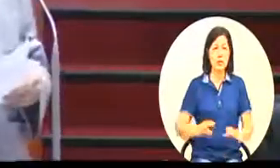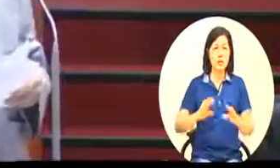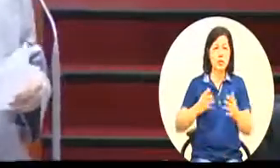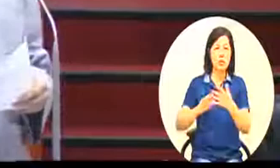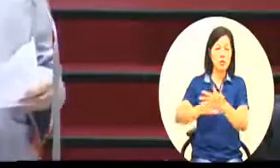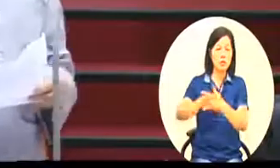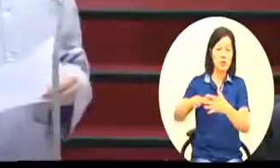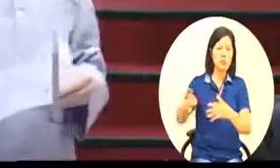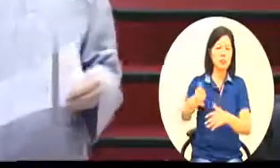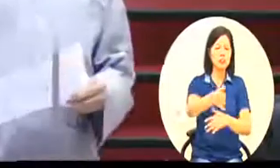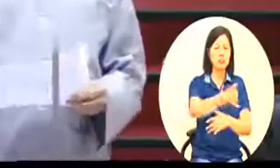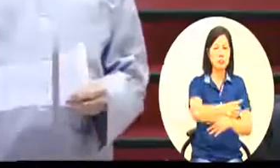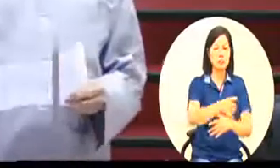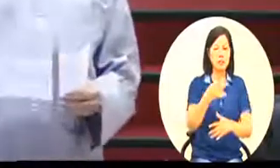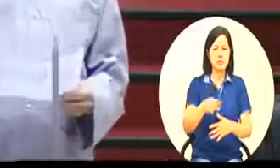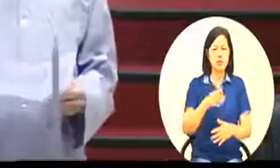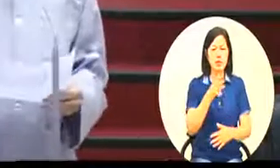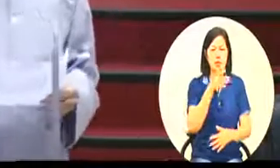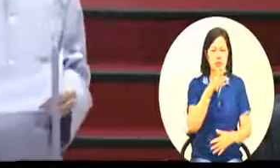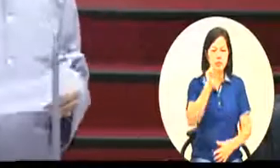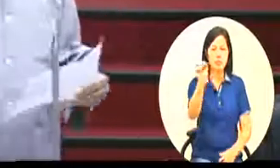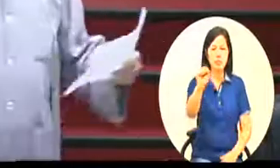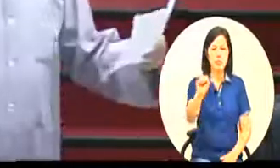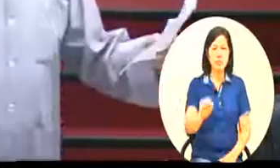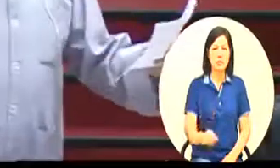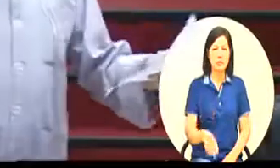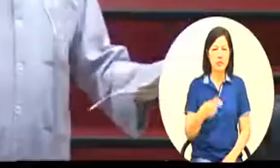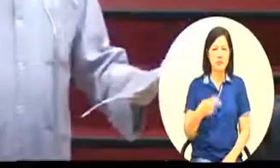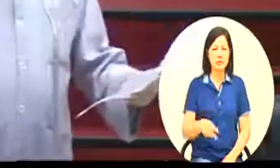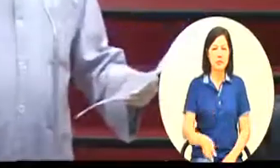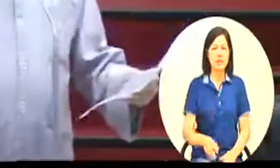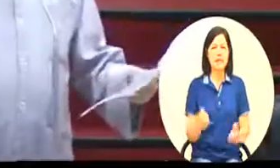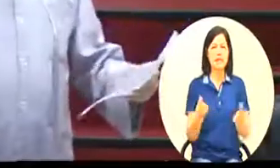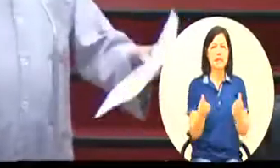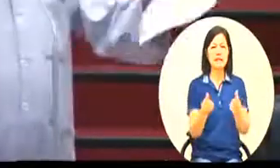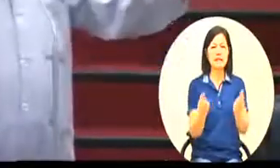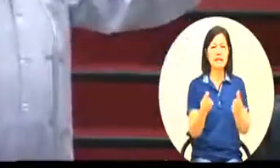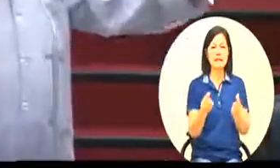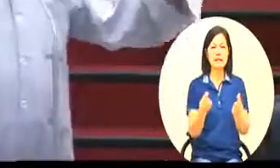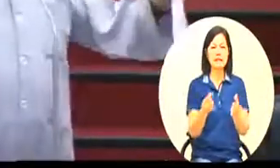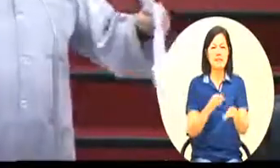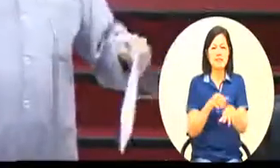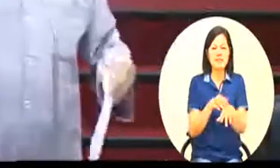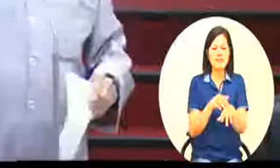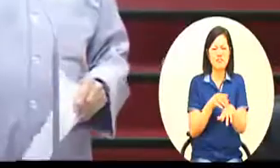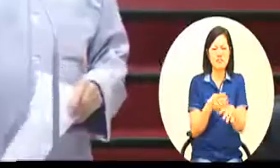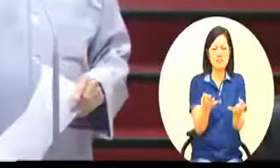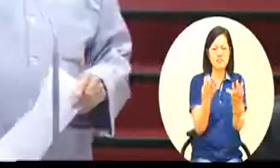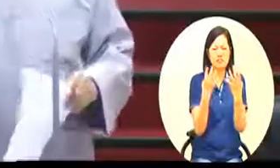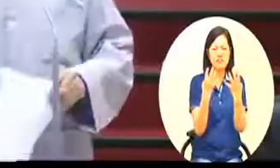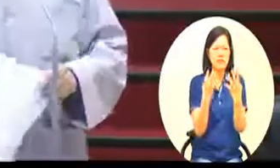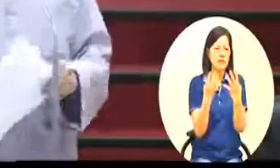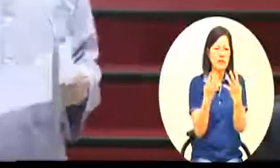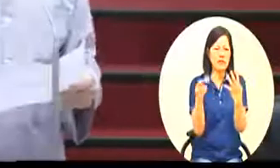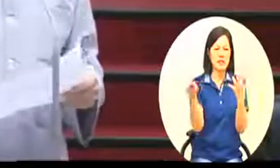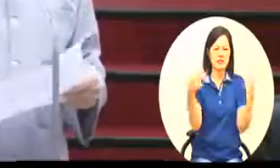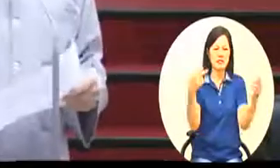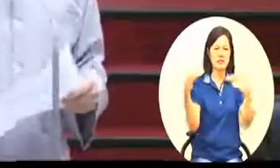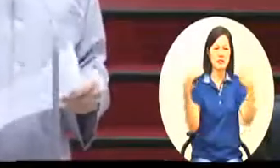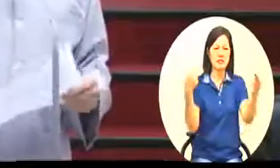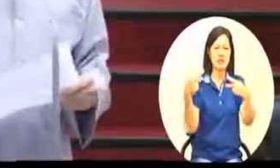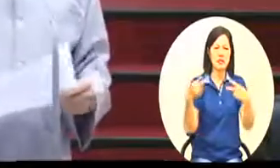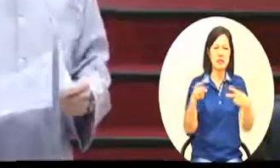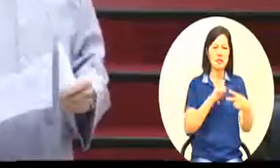啦。啊，讲袂使讲话，讲话啦，袂爱床，那就一只狗关单命，那就新娘在红看，伊走去坐主